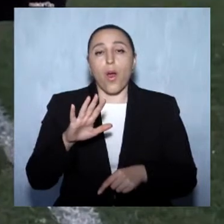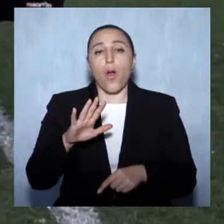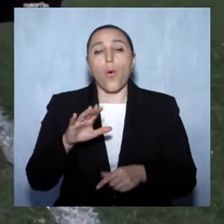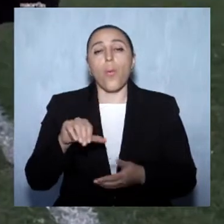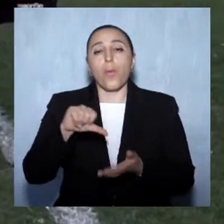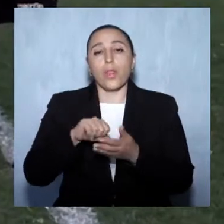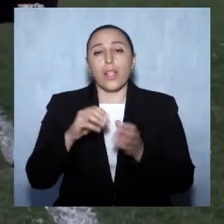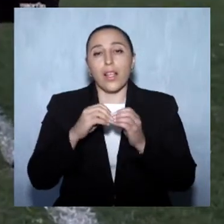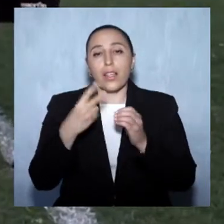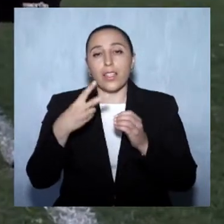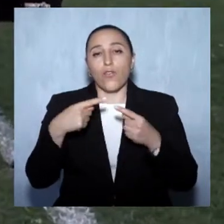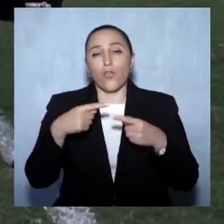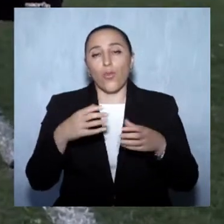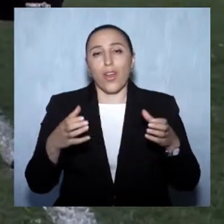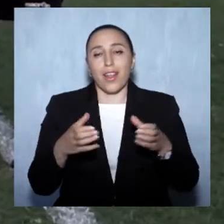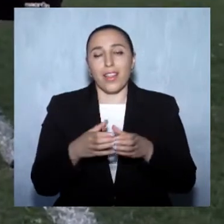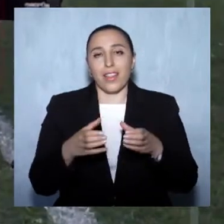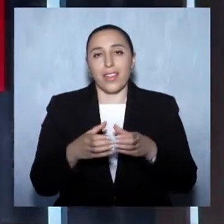թիմ։